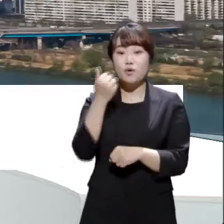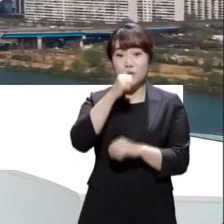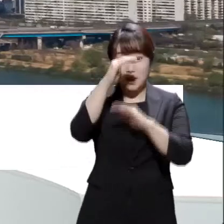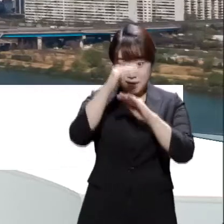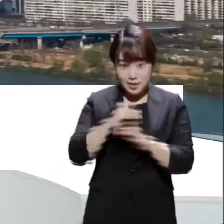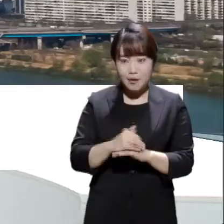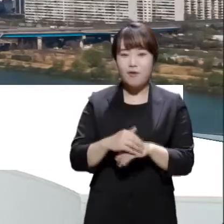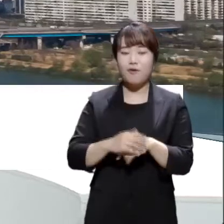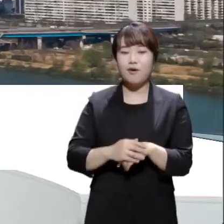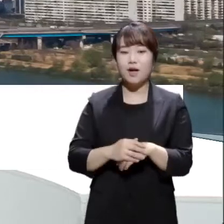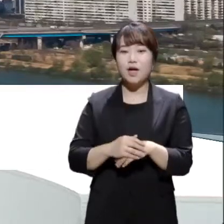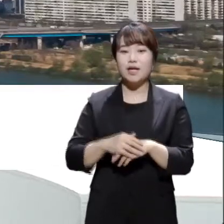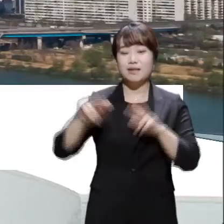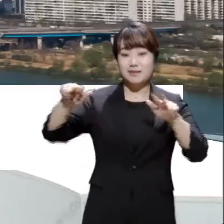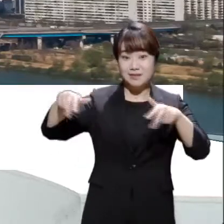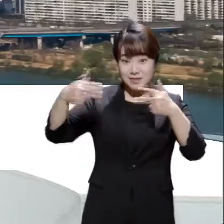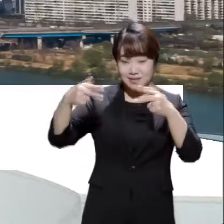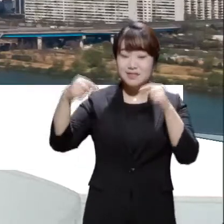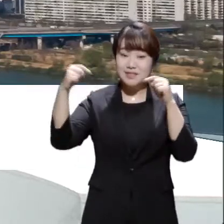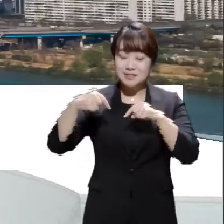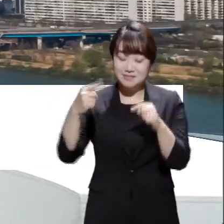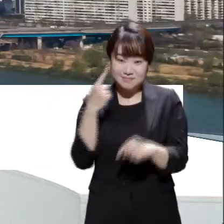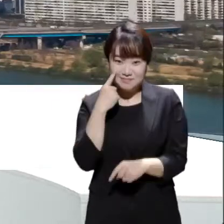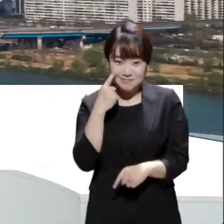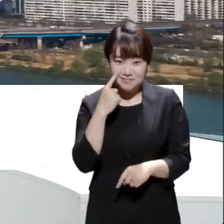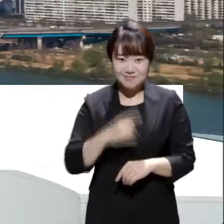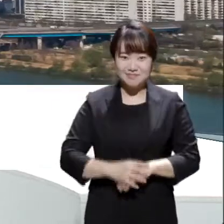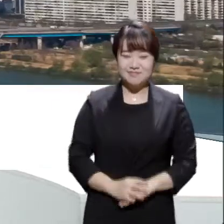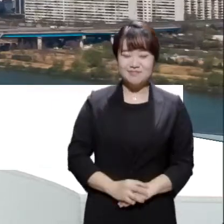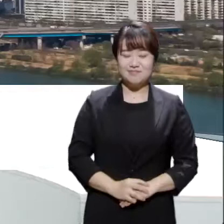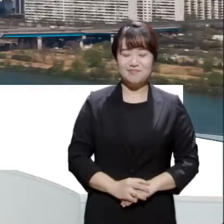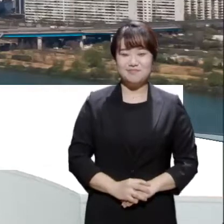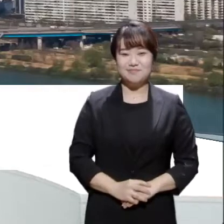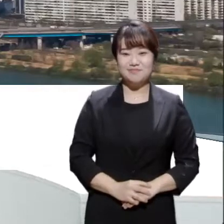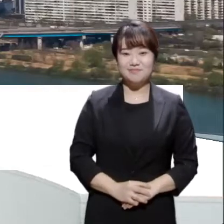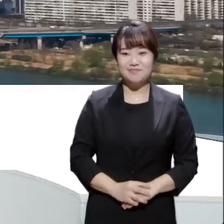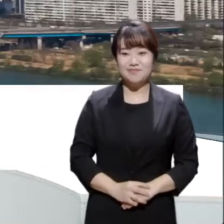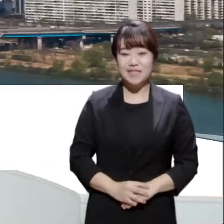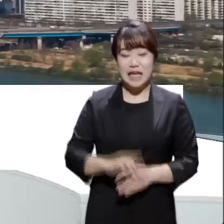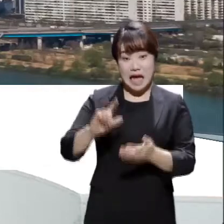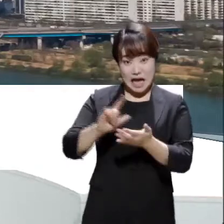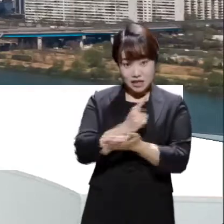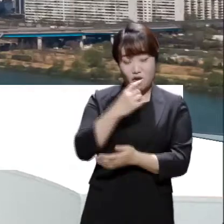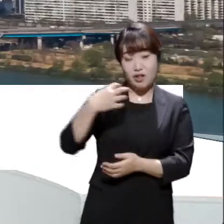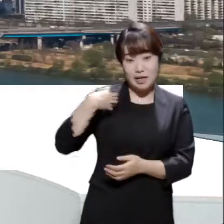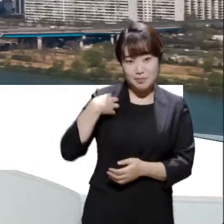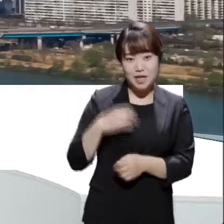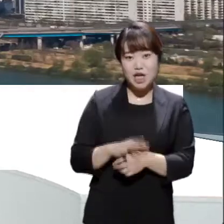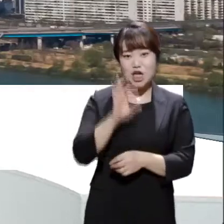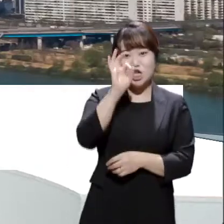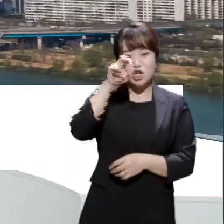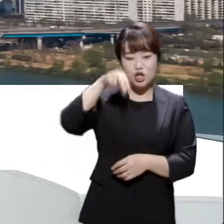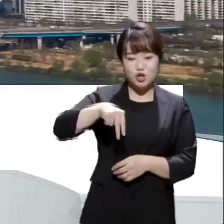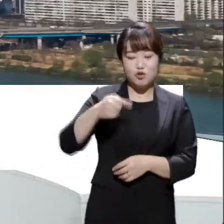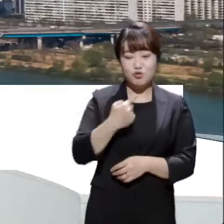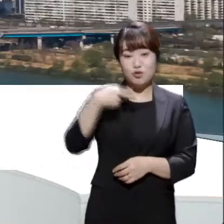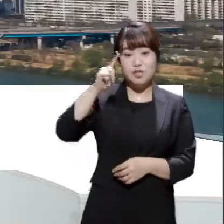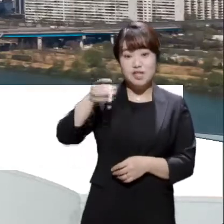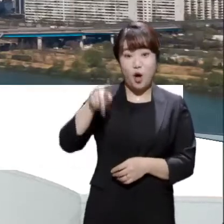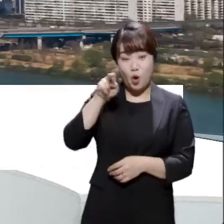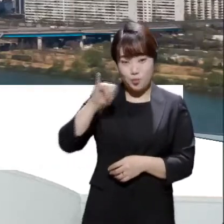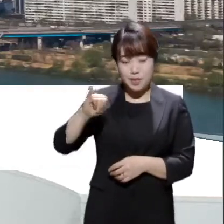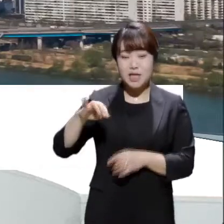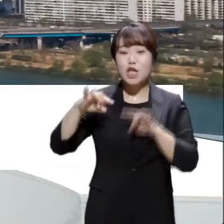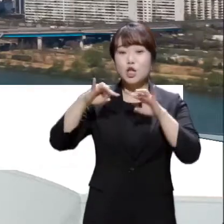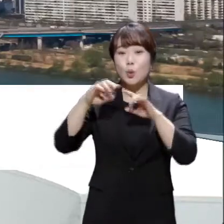소개를 지역의 주민통신원을 통해 좀더 자세히 알아보는 시간 갖겠습니다. 네, 강서구 담당이죠. 윤성미 주민통신원